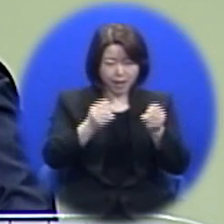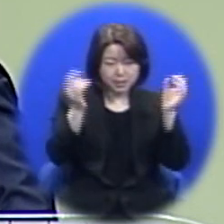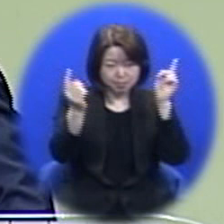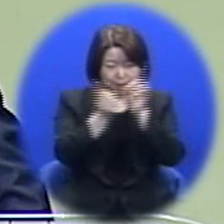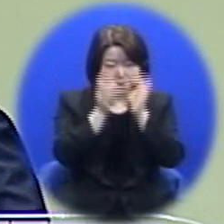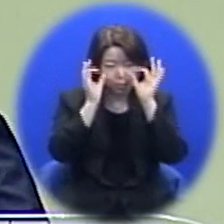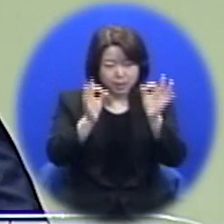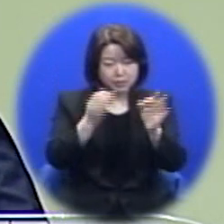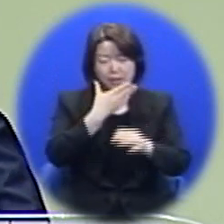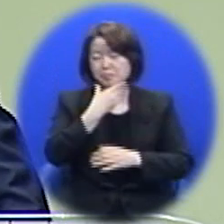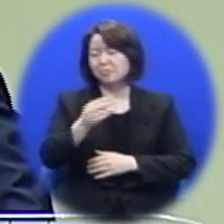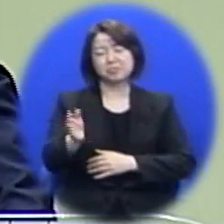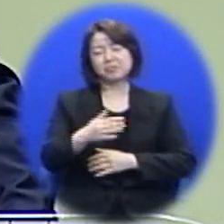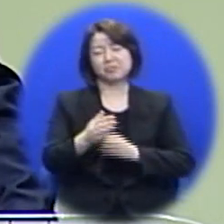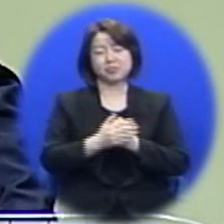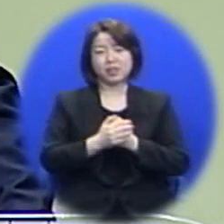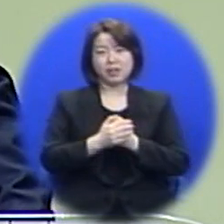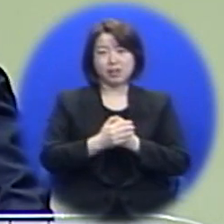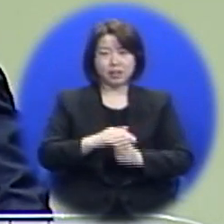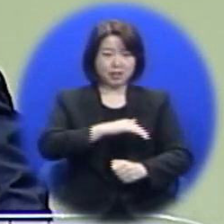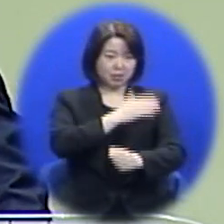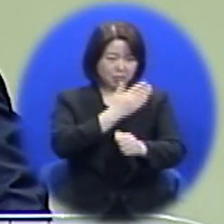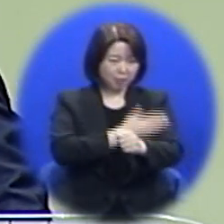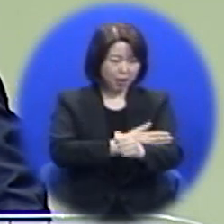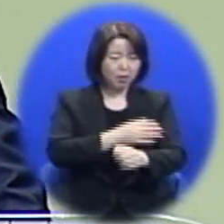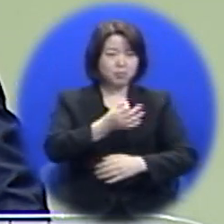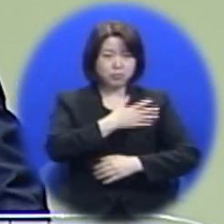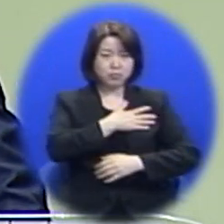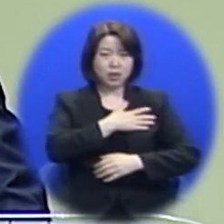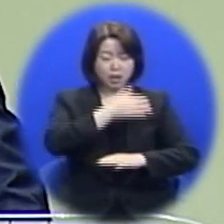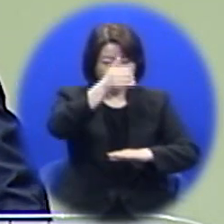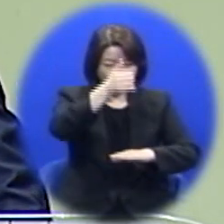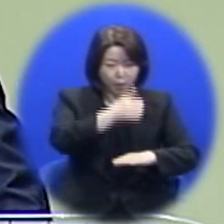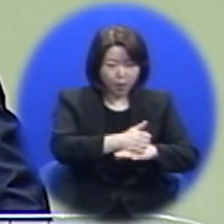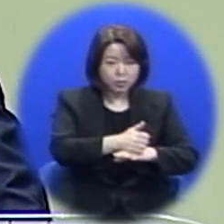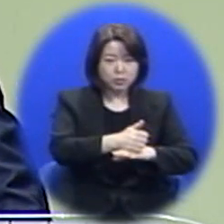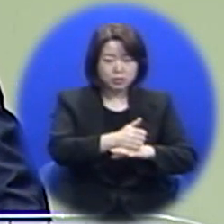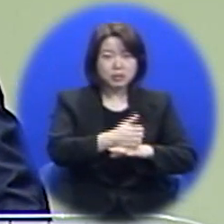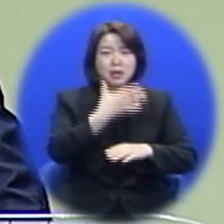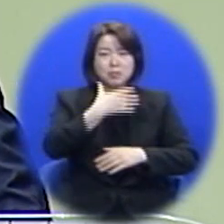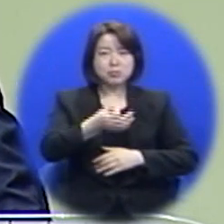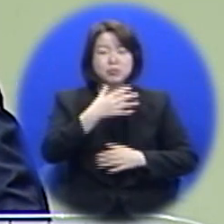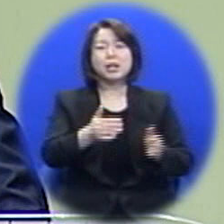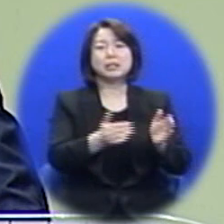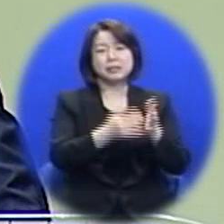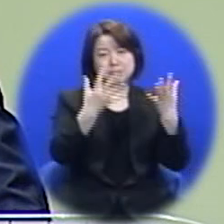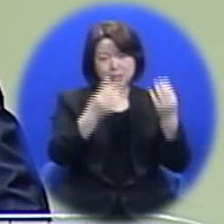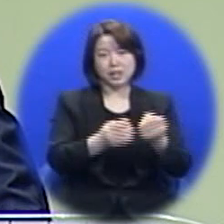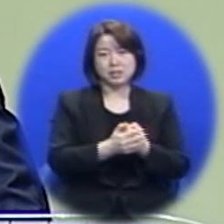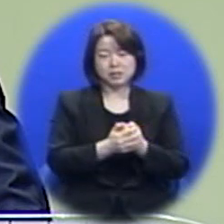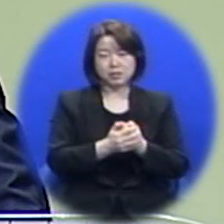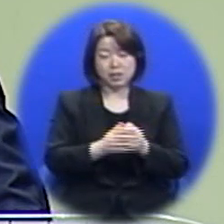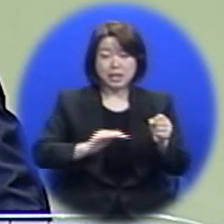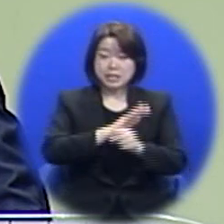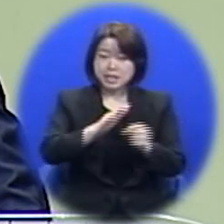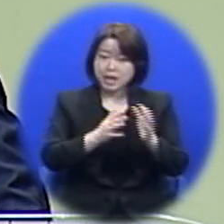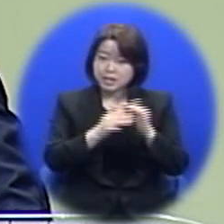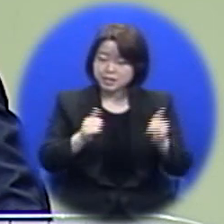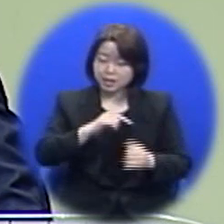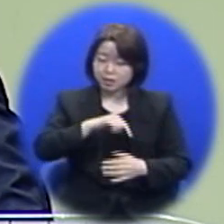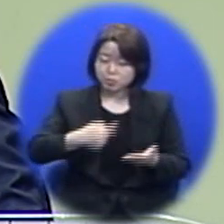부자나 권력자들이 결국은 불행으로 끝을 맺는 경우가 많았다 사랑하는 사람들을 위해 희생하고